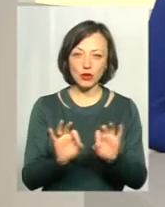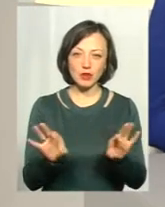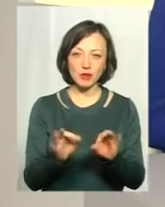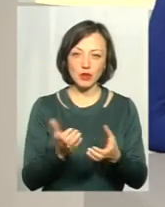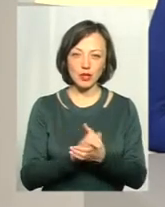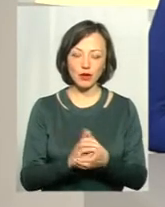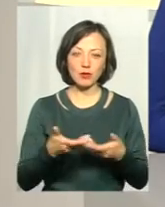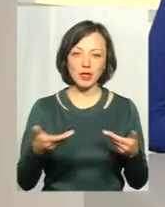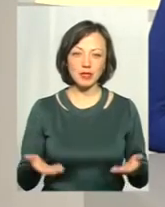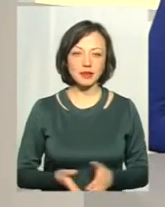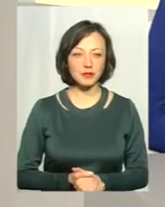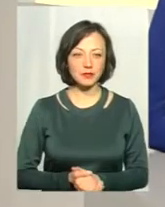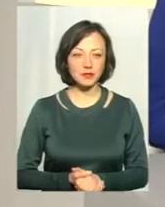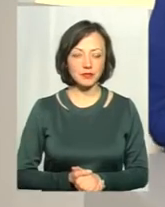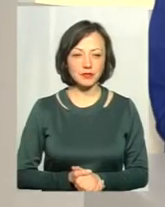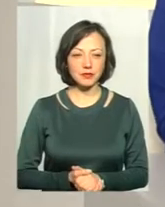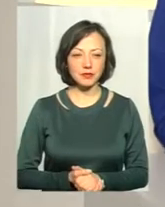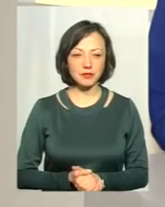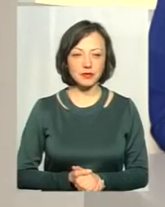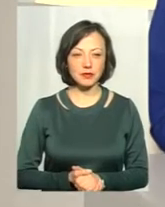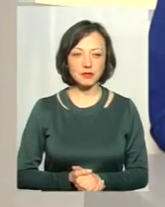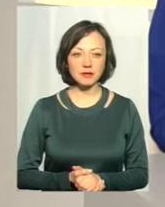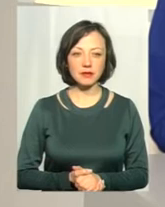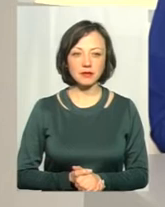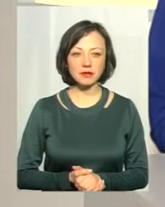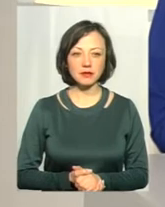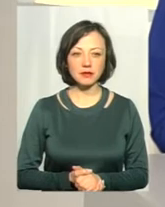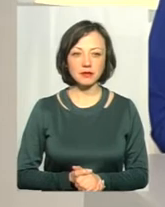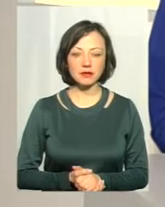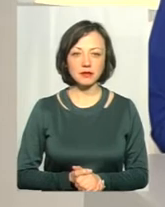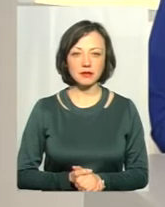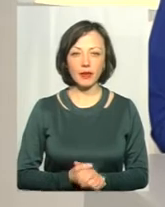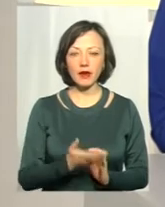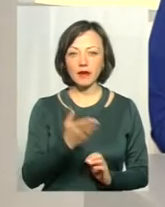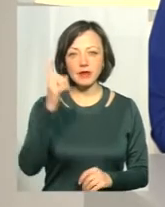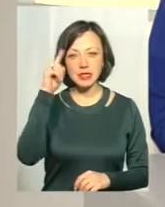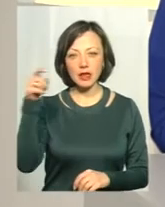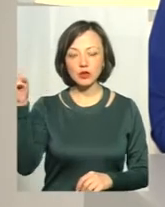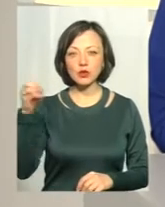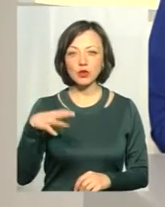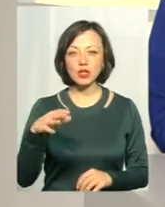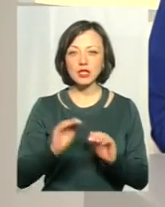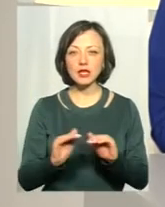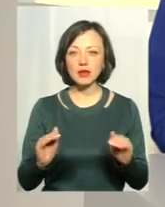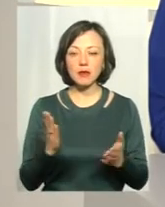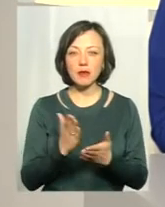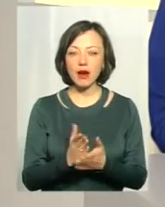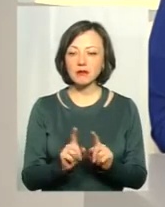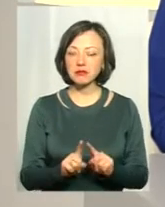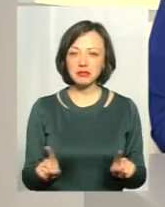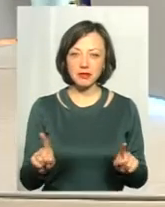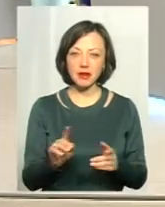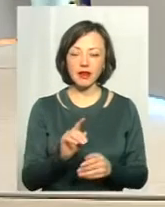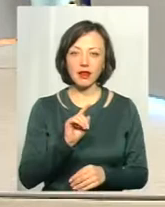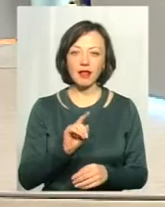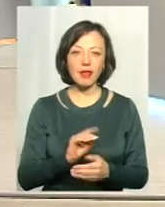познайомте також. Ви знаєте, що сонячні діти – це діти, які мають дивовижний, неповторний характер.